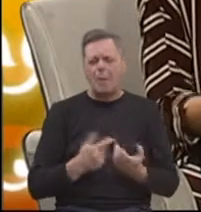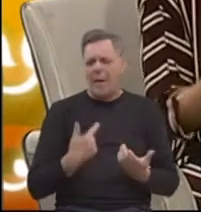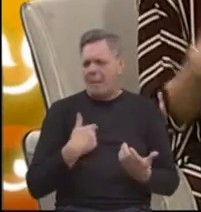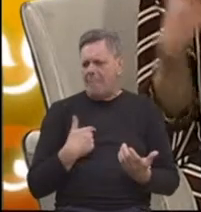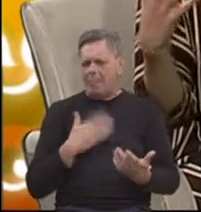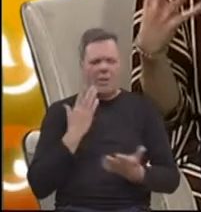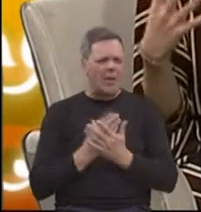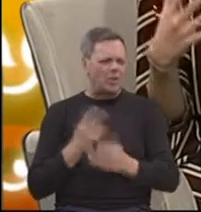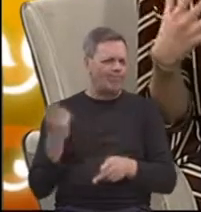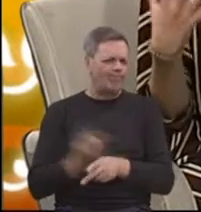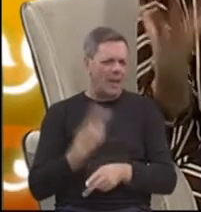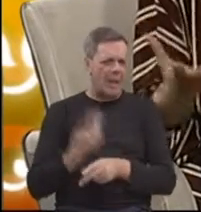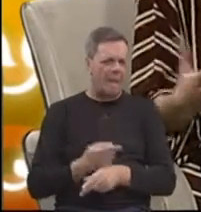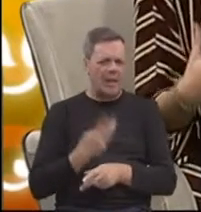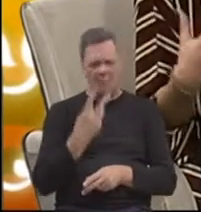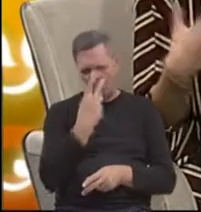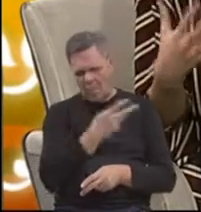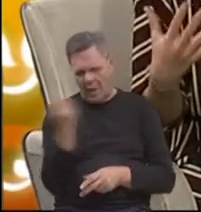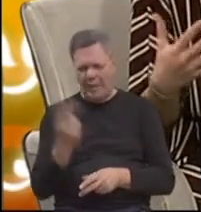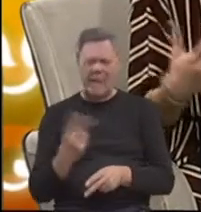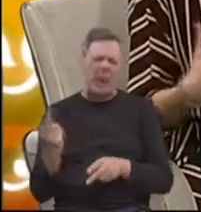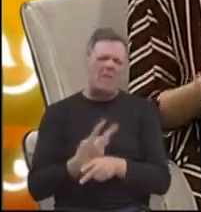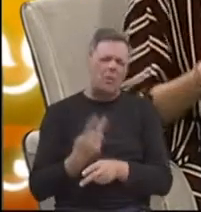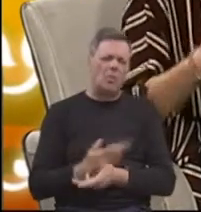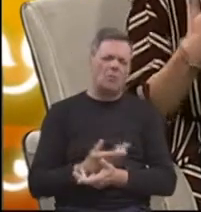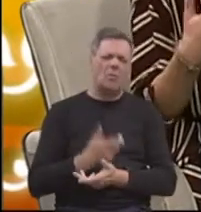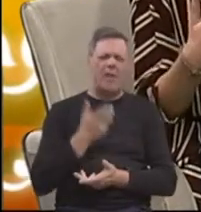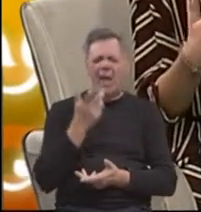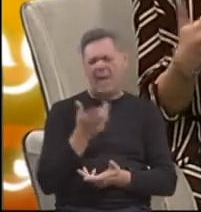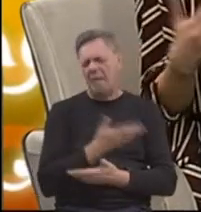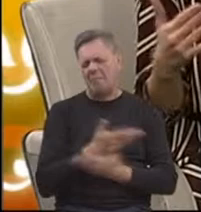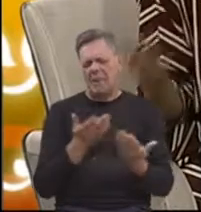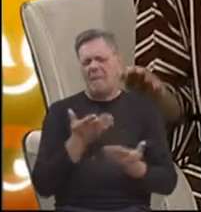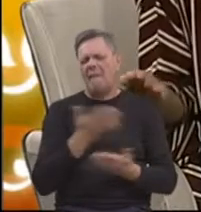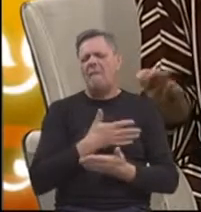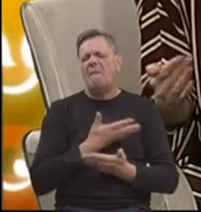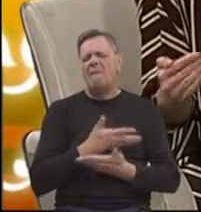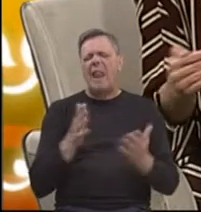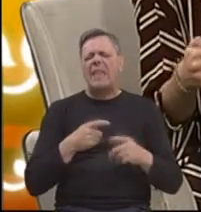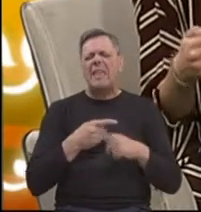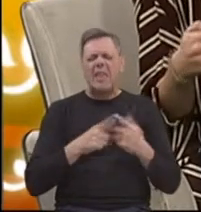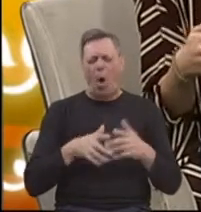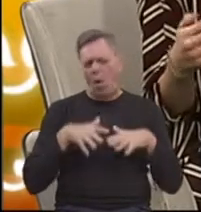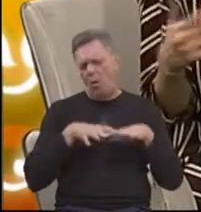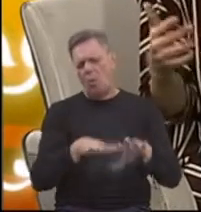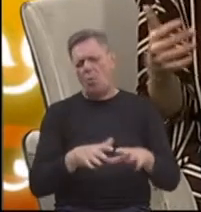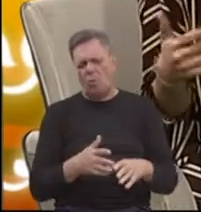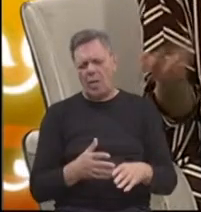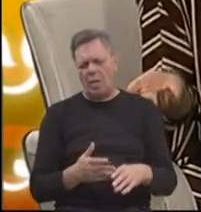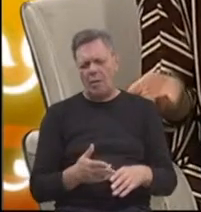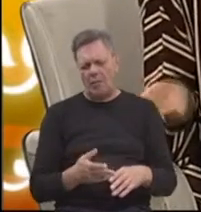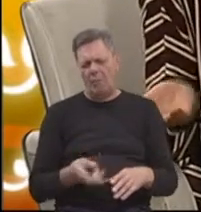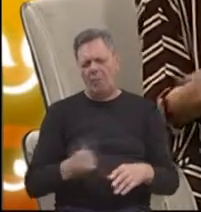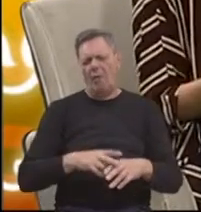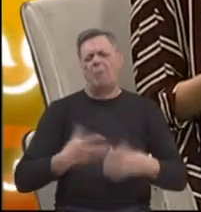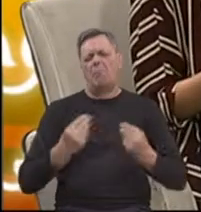se naviknuli to gledati, naviknuli smo se da je toliko velik dio populacije stvarno ima